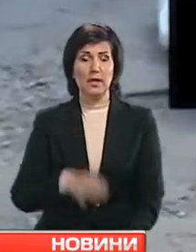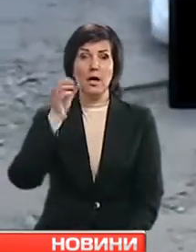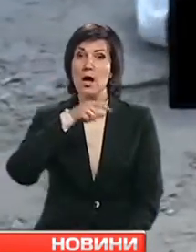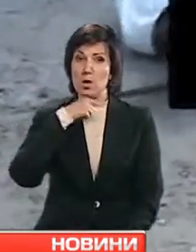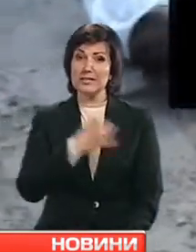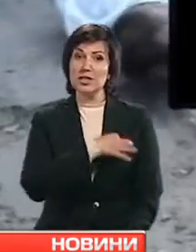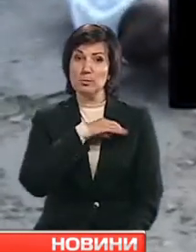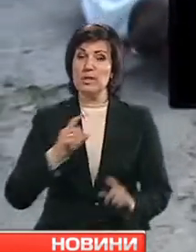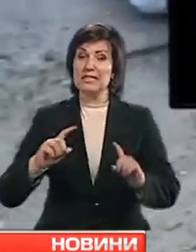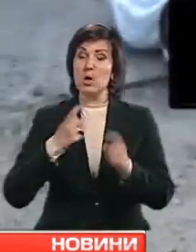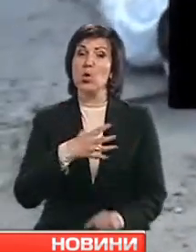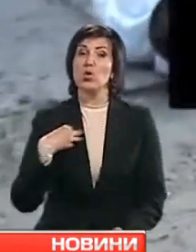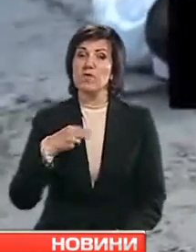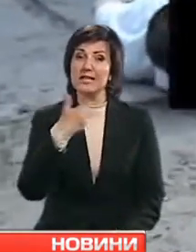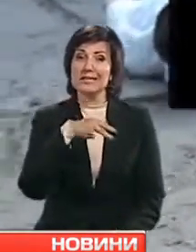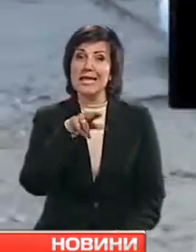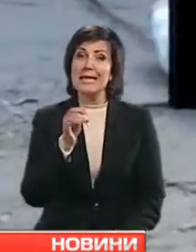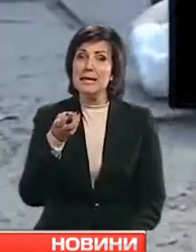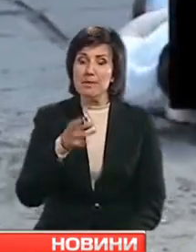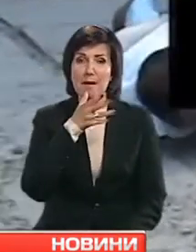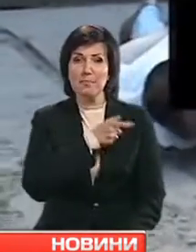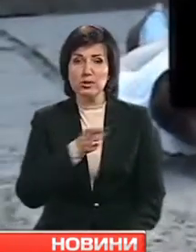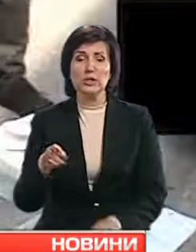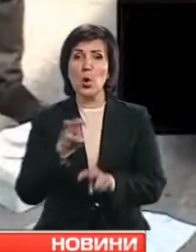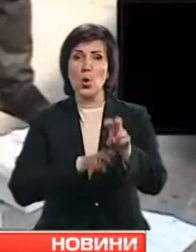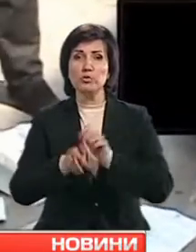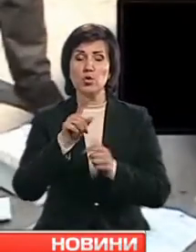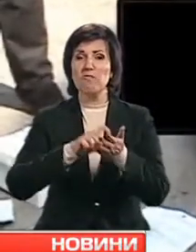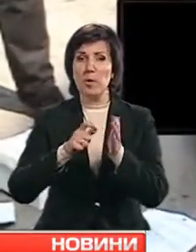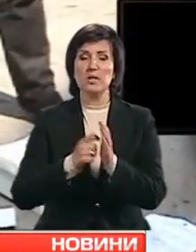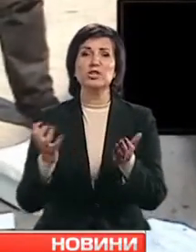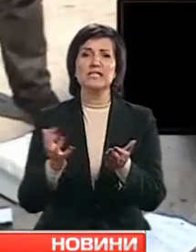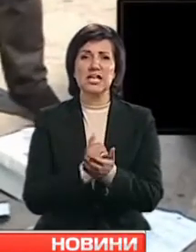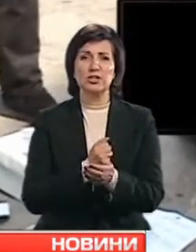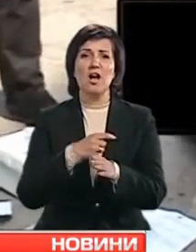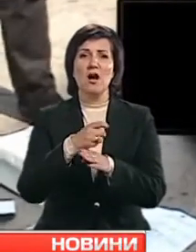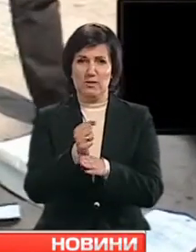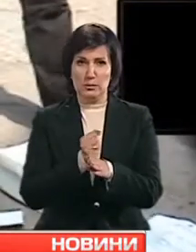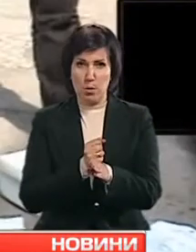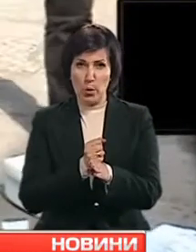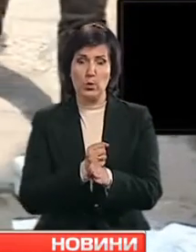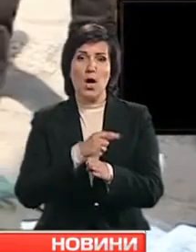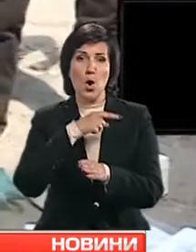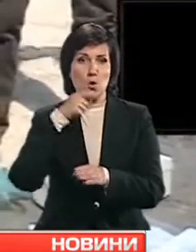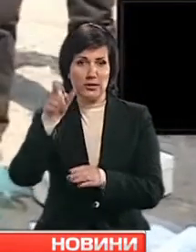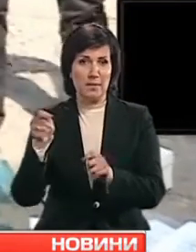Нагадаю, російського шпигуна затримали у Львові 30 липня. Під час обшуку в його помешканні знайшли вогнепальну зброю.